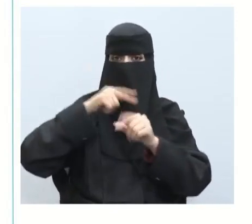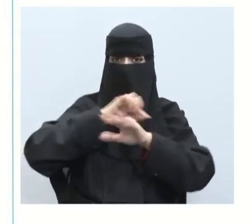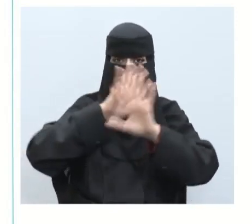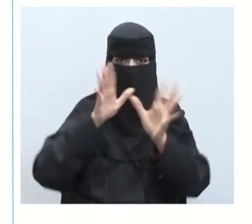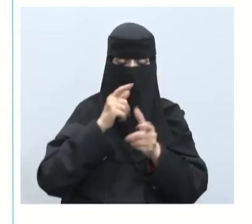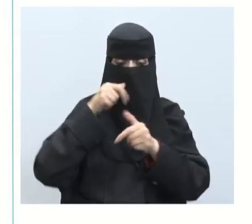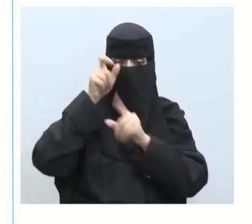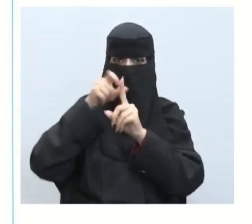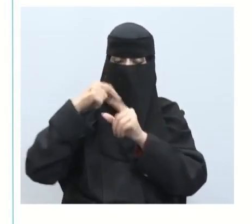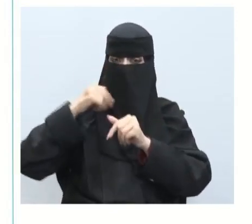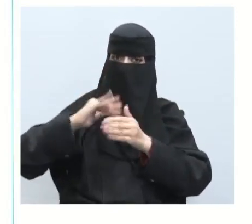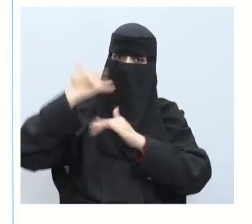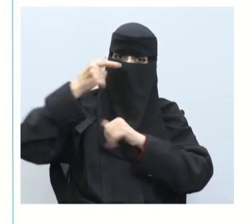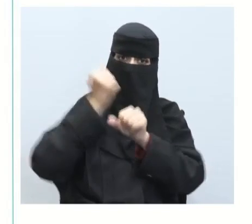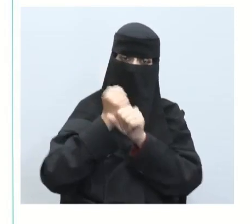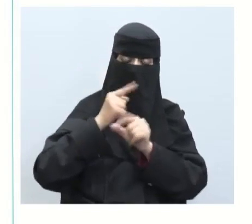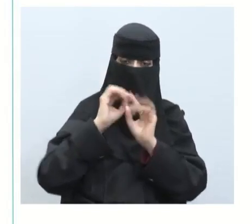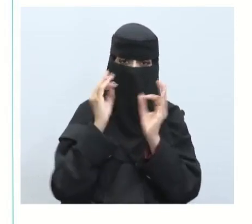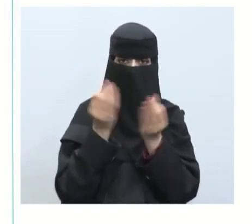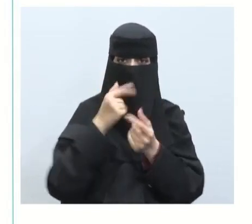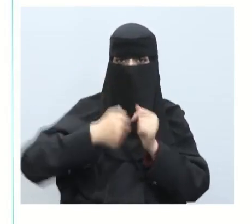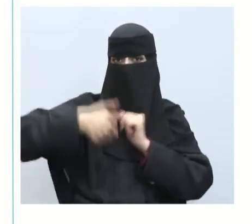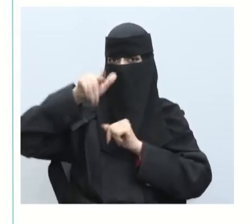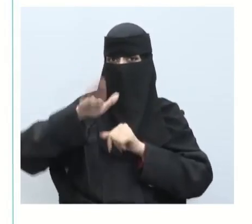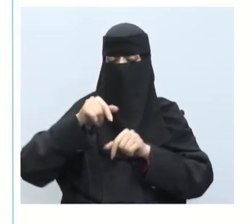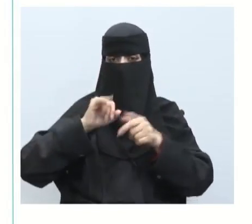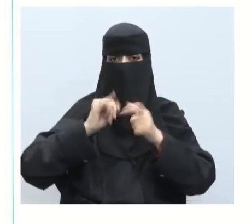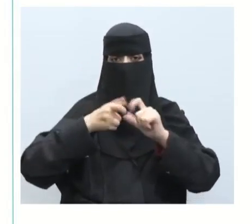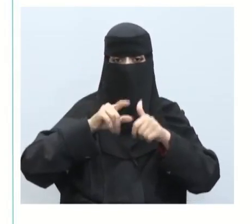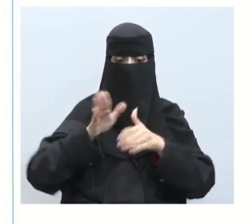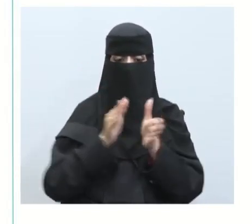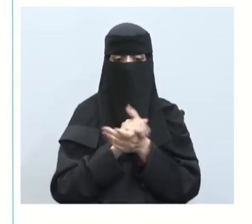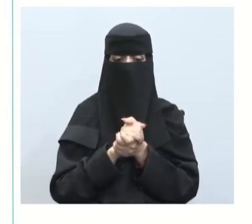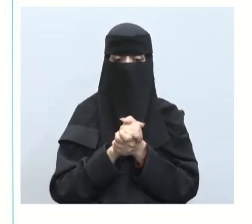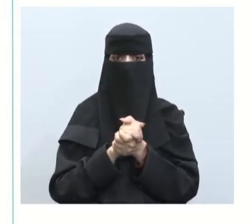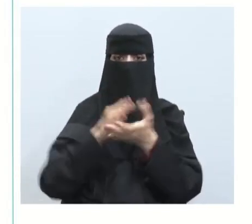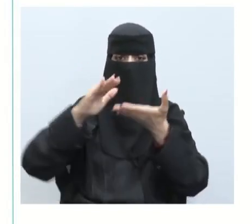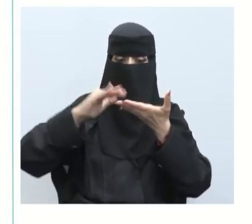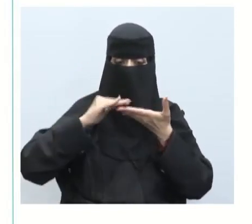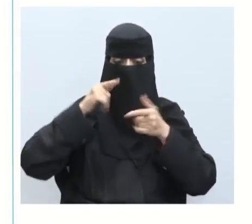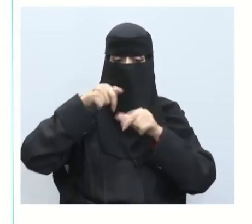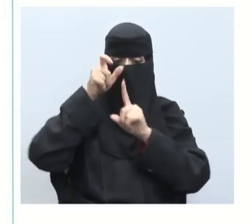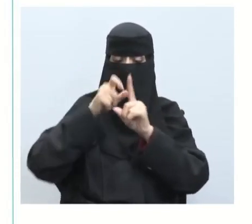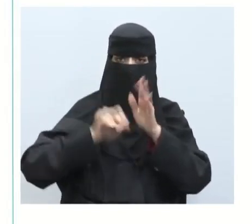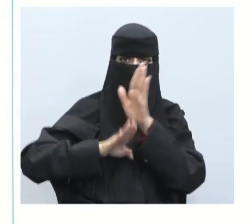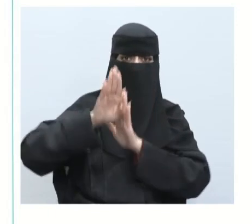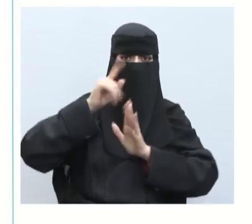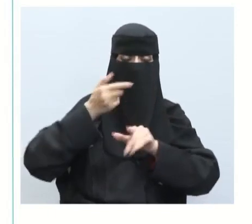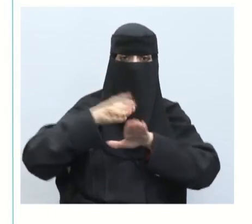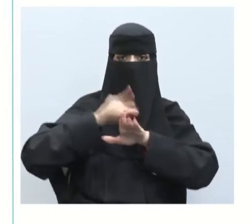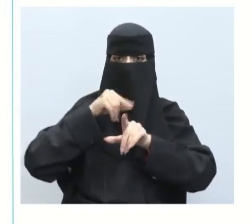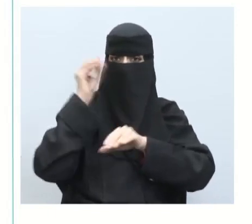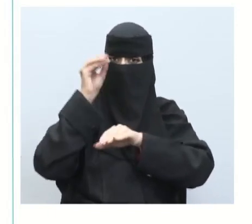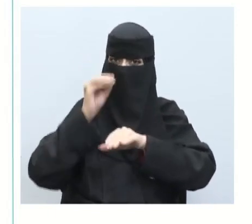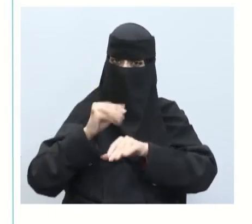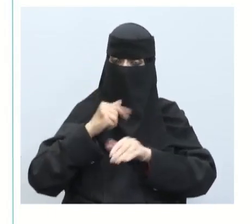كافه الادارات وبالتالي يكون العمل تكاملي لكي تنجح المنظمه يساعدون موظفيهم على التطور اذا يحث